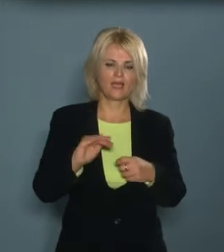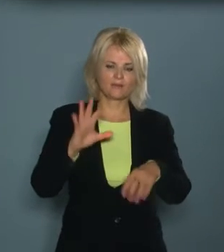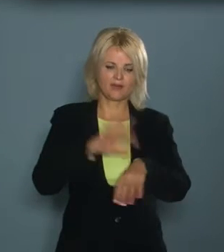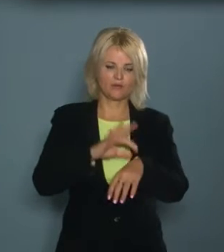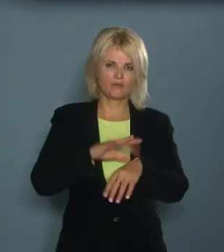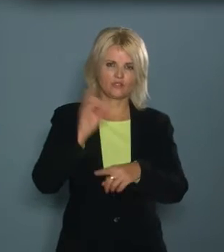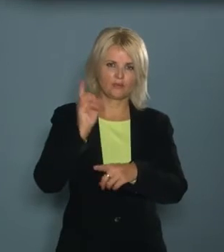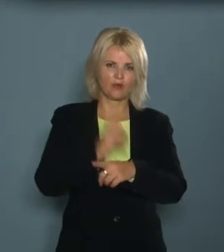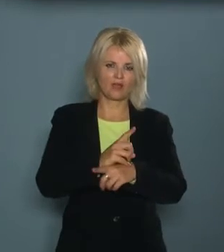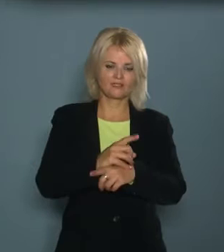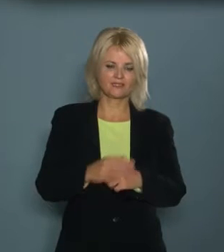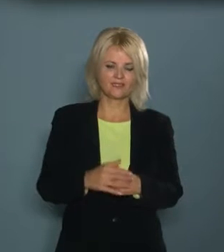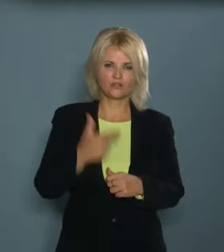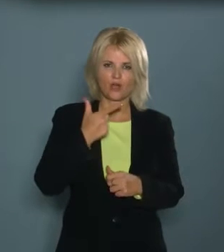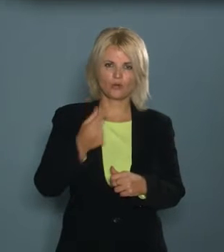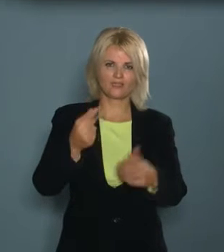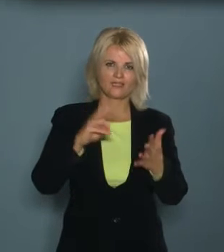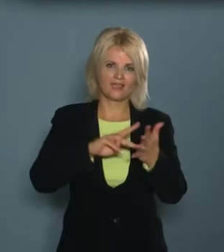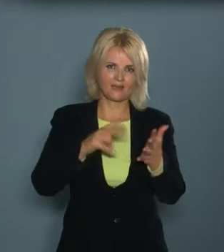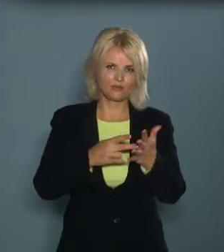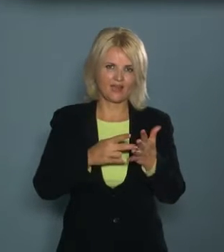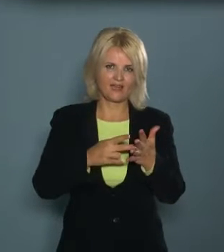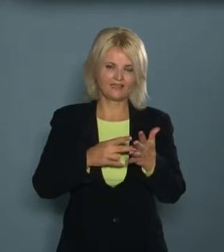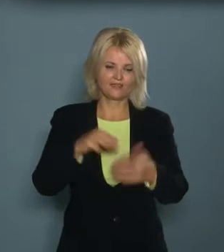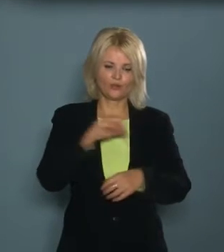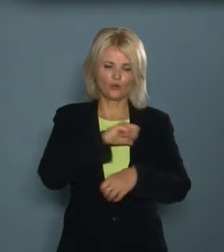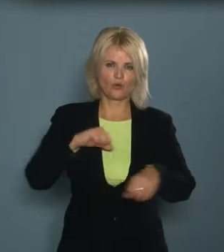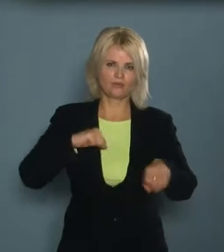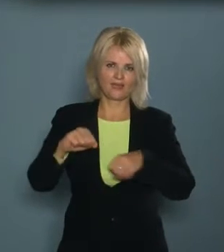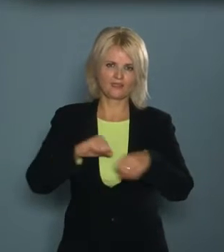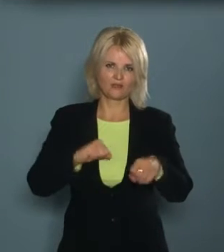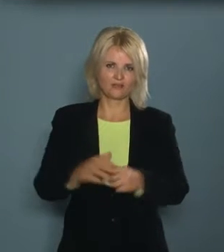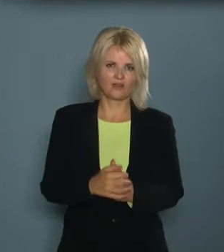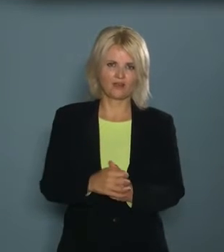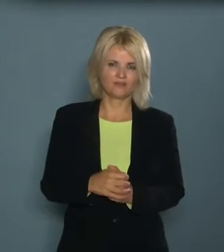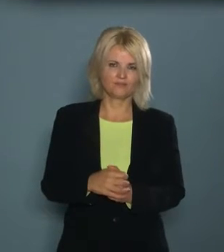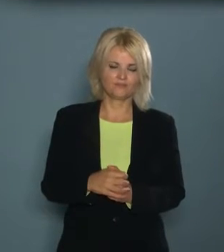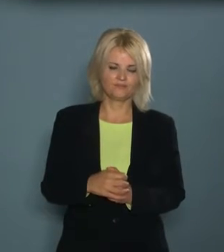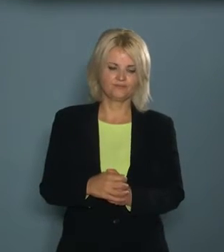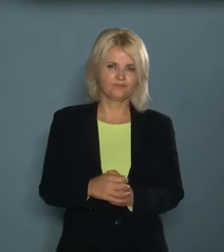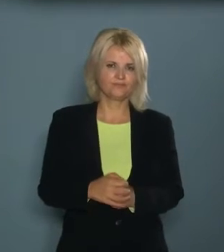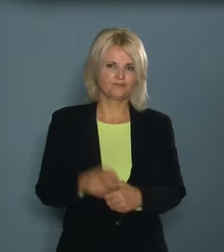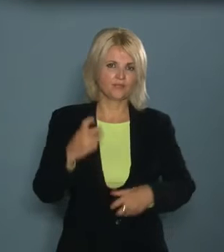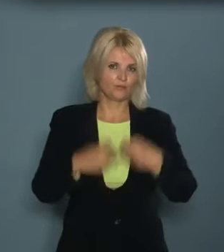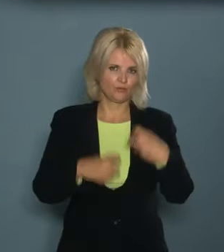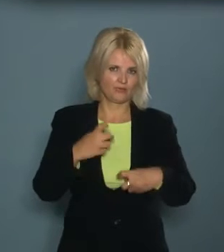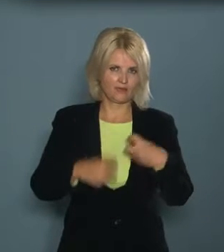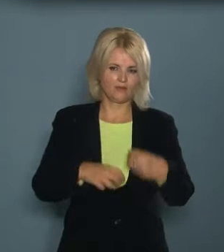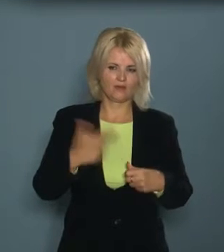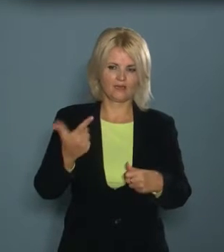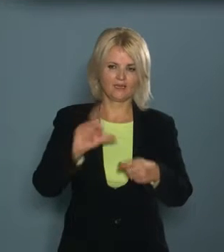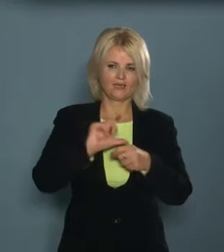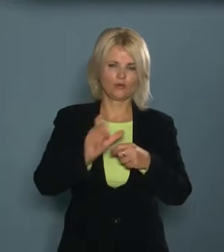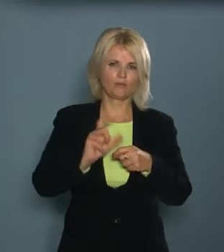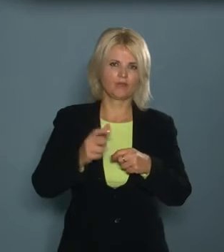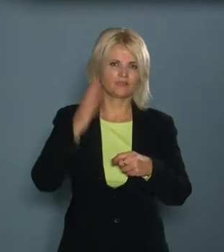gyermekorvosi praxisunk a 20. kerületi önkormányzattal. A gond az, hogy két ok